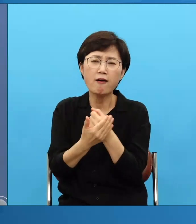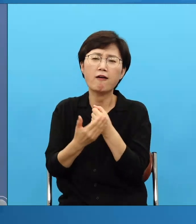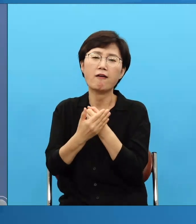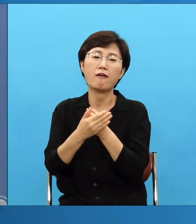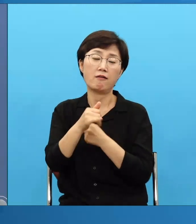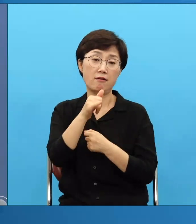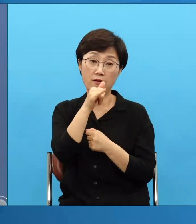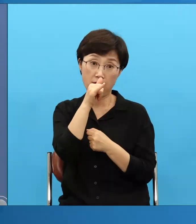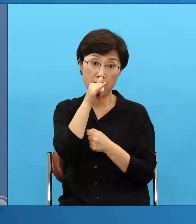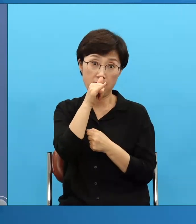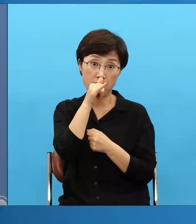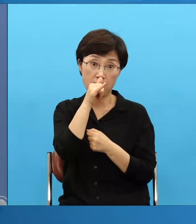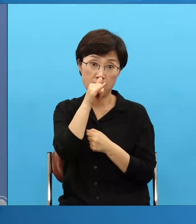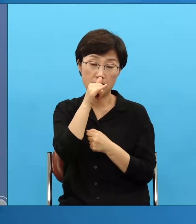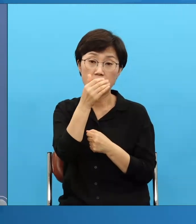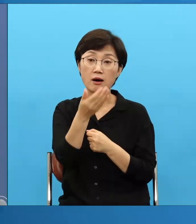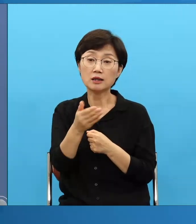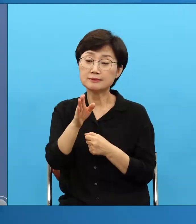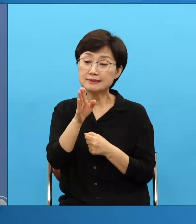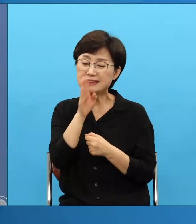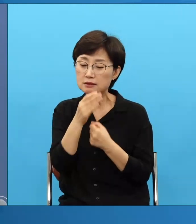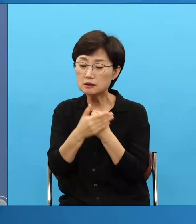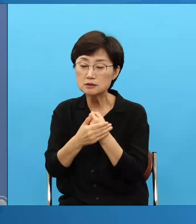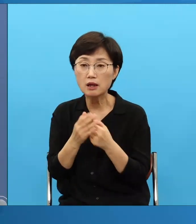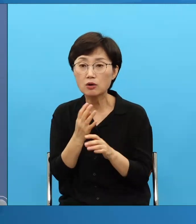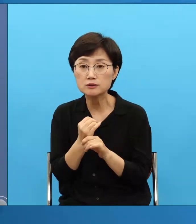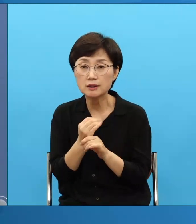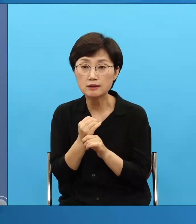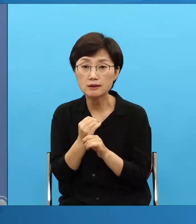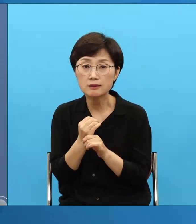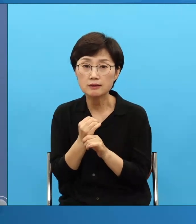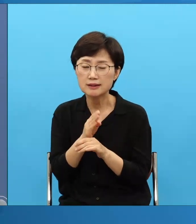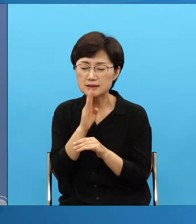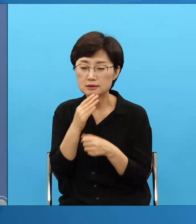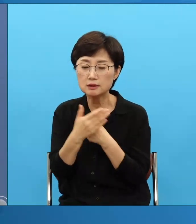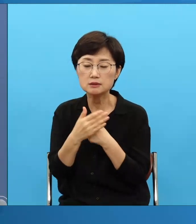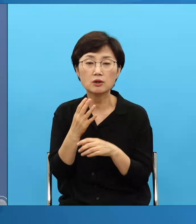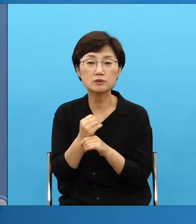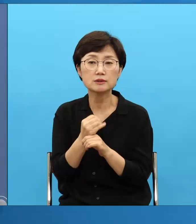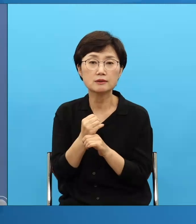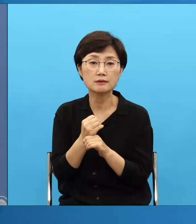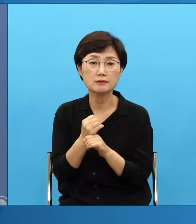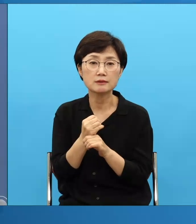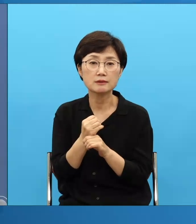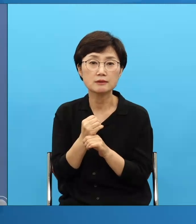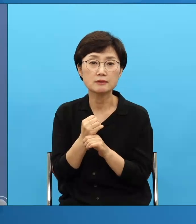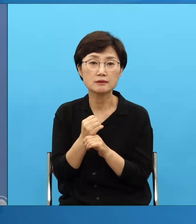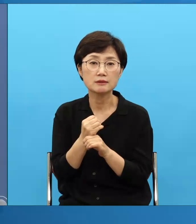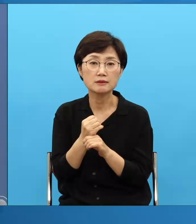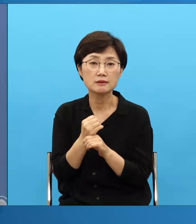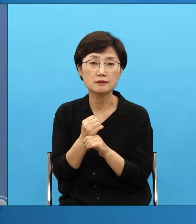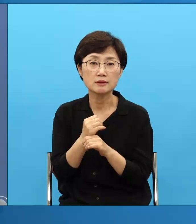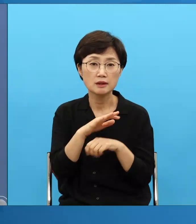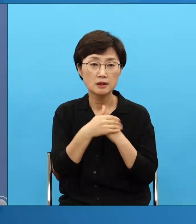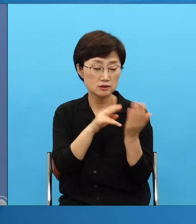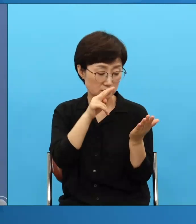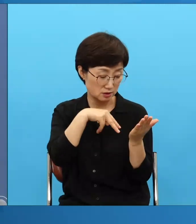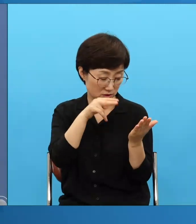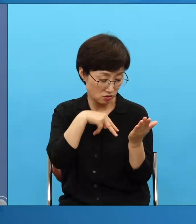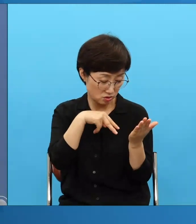go out to evangelize. 그러나 진짜 은혜는 언제 받는 줄 아십니까? But do you know when they truly receive grace? 진짜 은혜는 True grace? 성경책